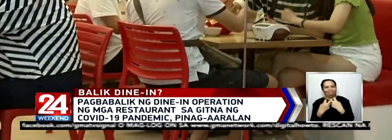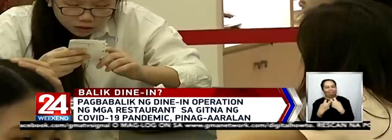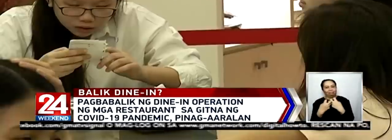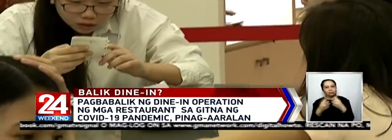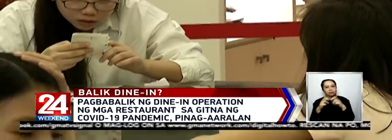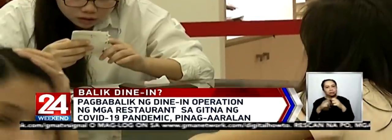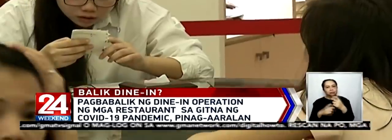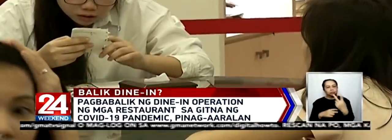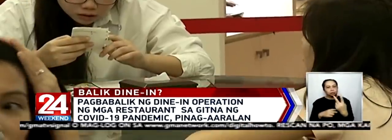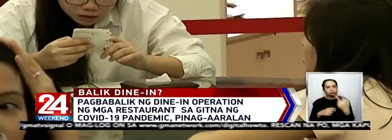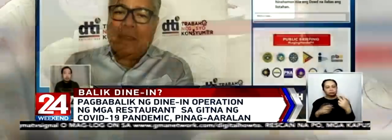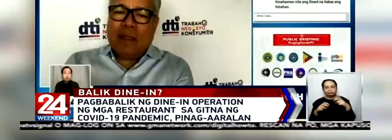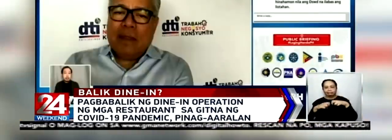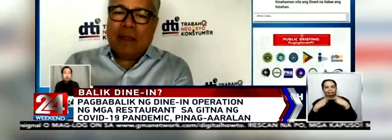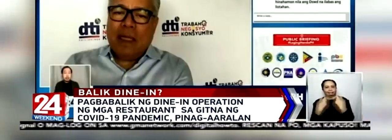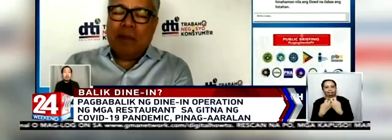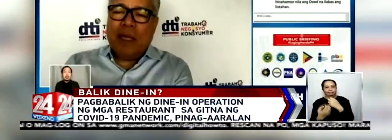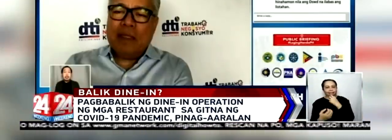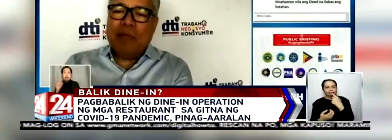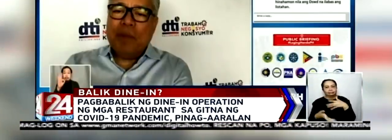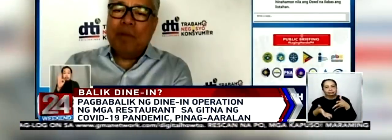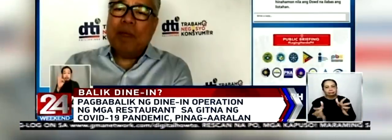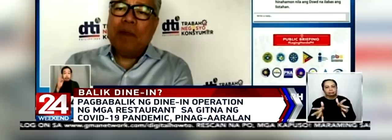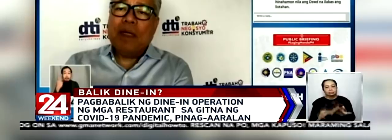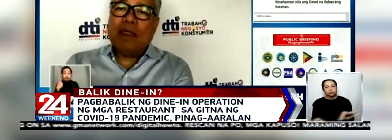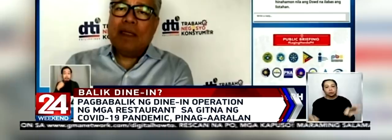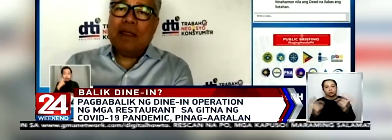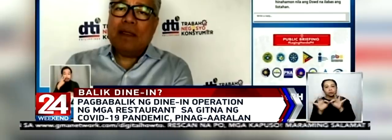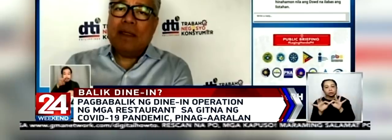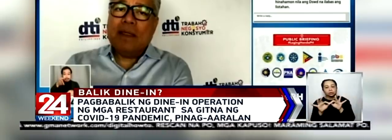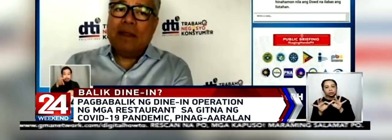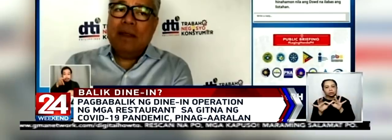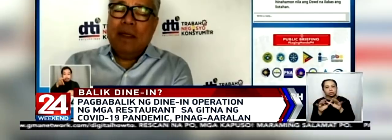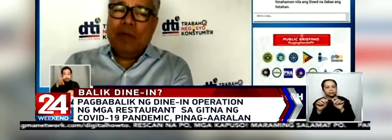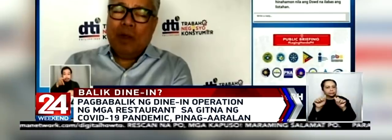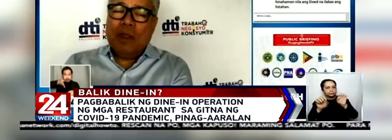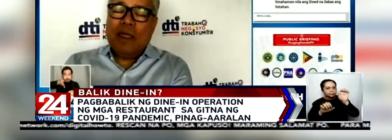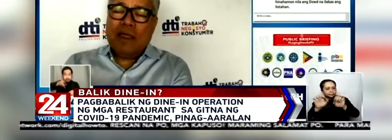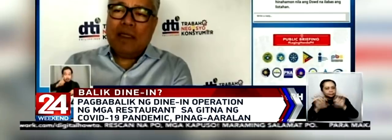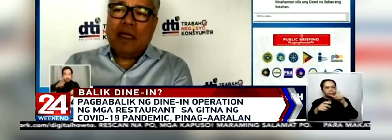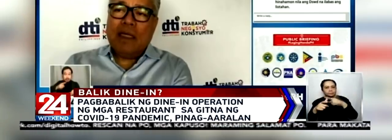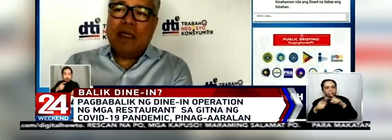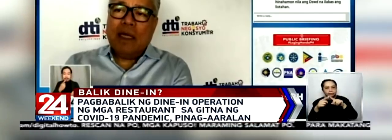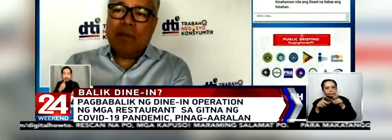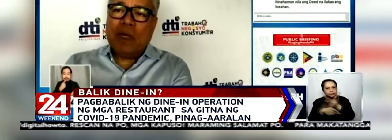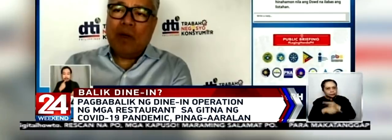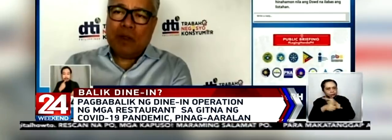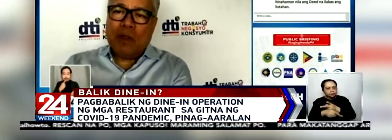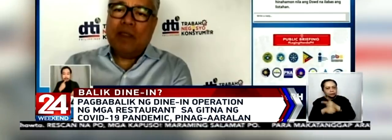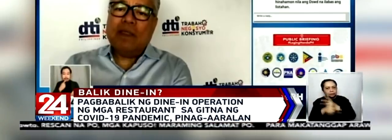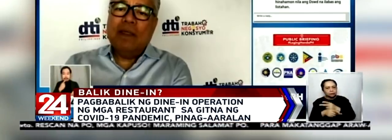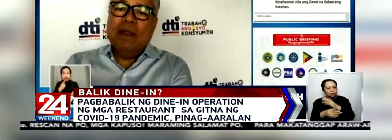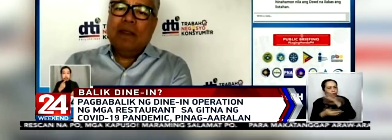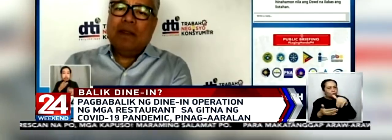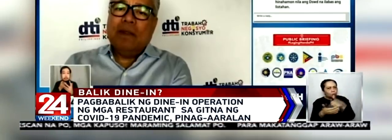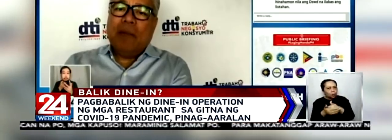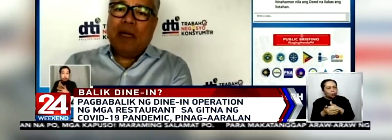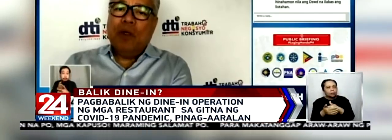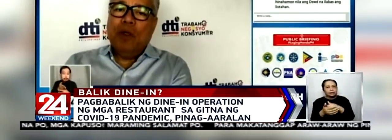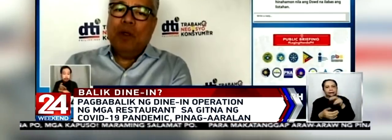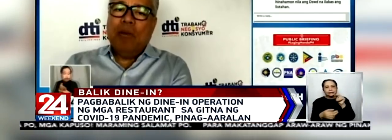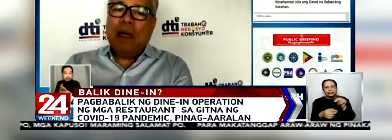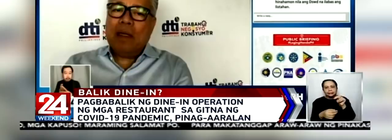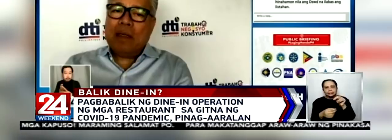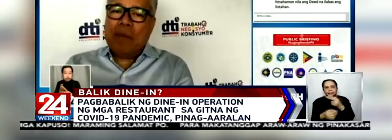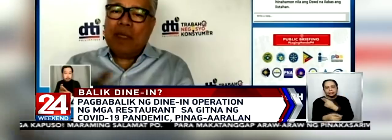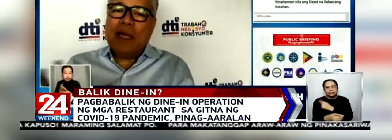magkasama. Importante ay calibrated po ang pagbukas at with all the necessary health precautions. So